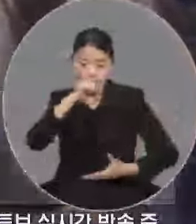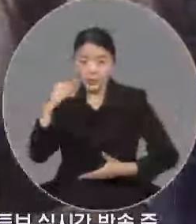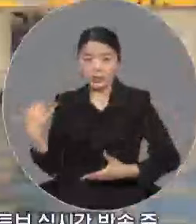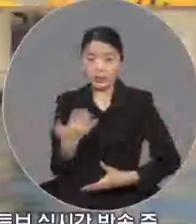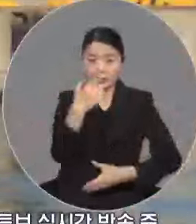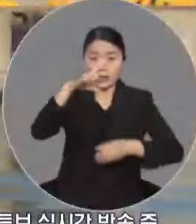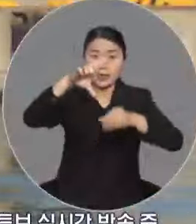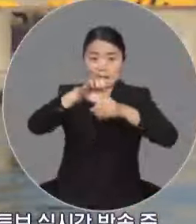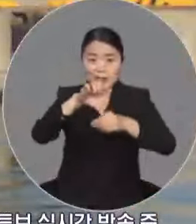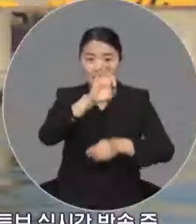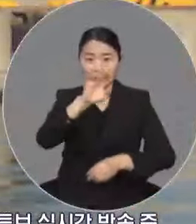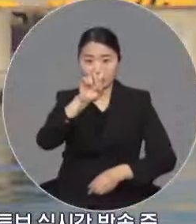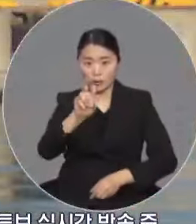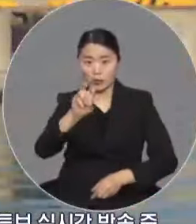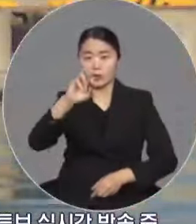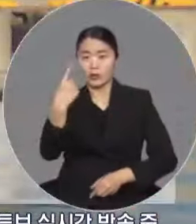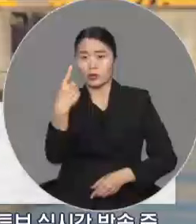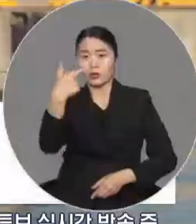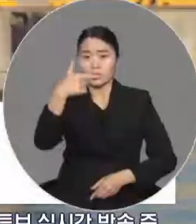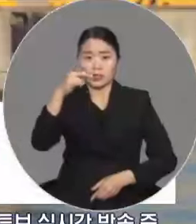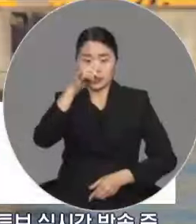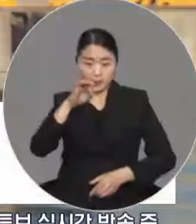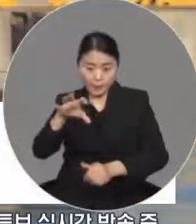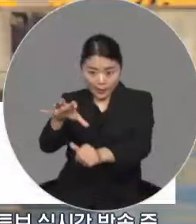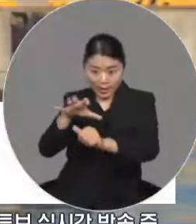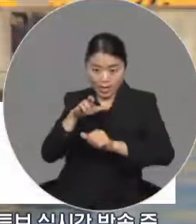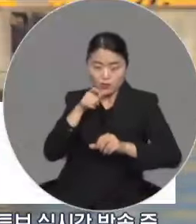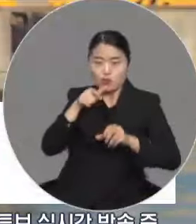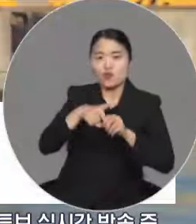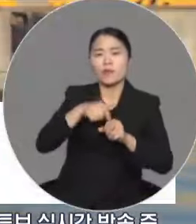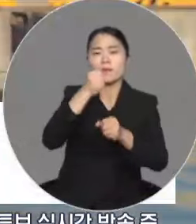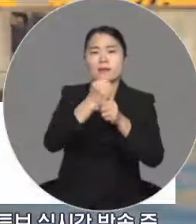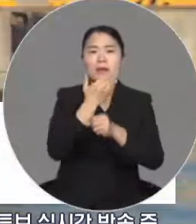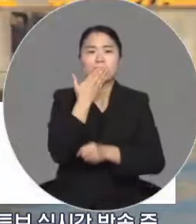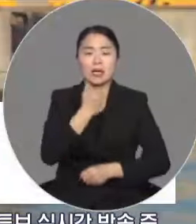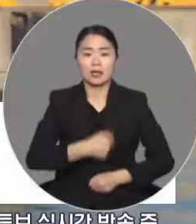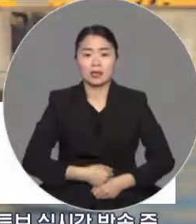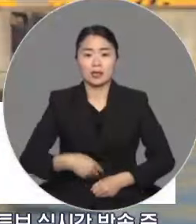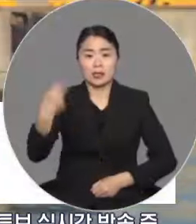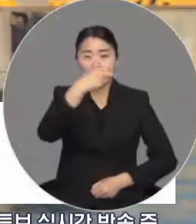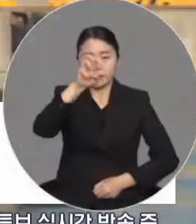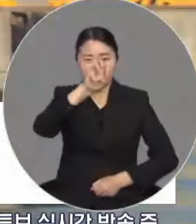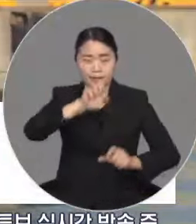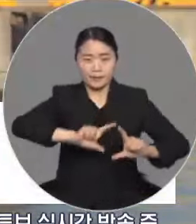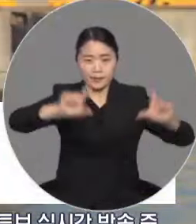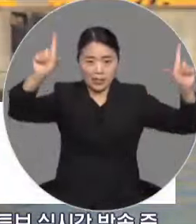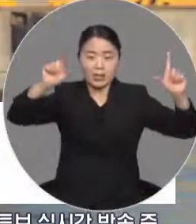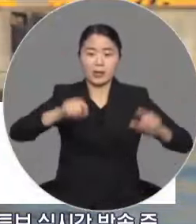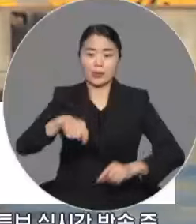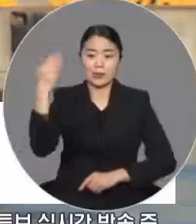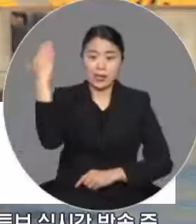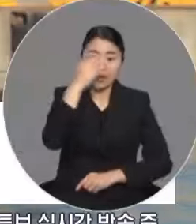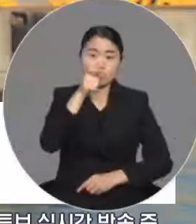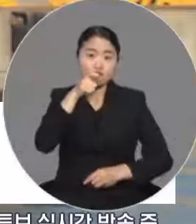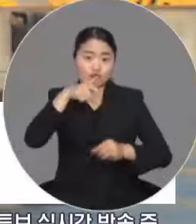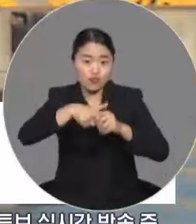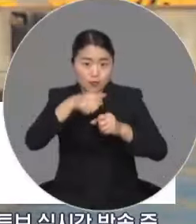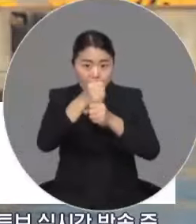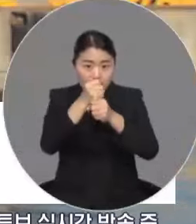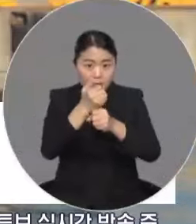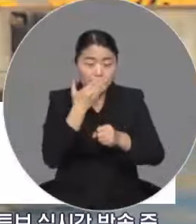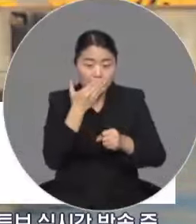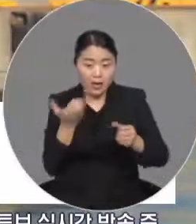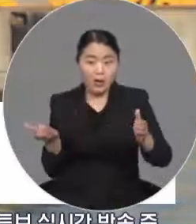됩니다. 2030년에 그린수소터미널까지 완공이 된다면 이곳에서 32만